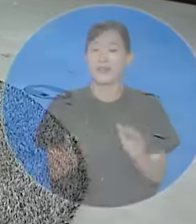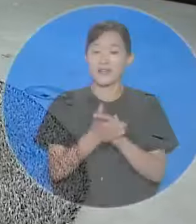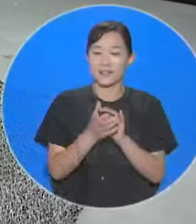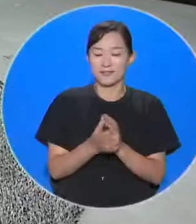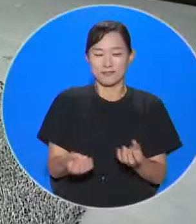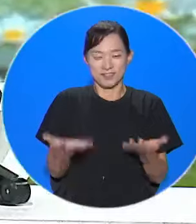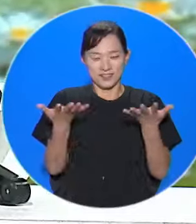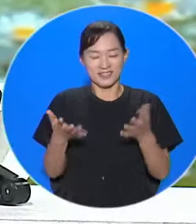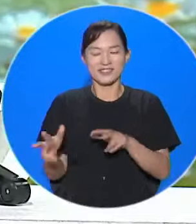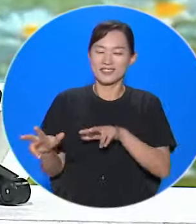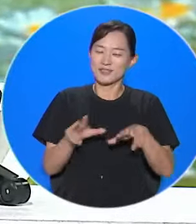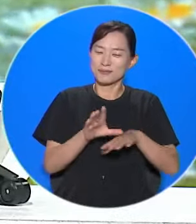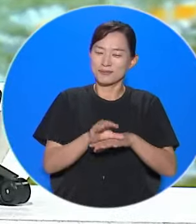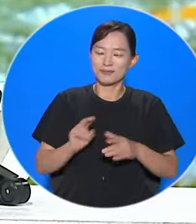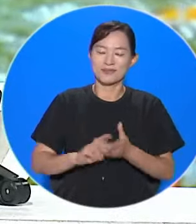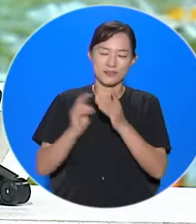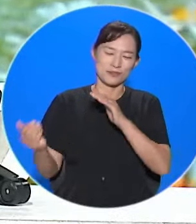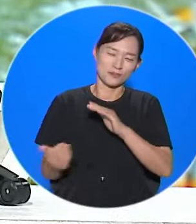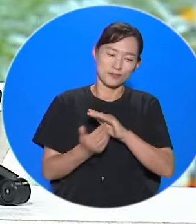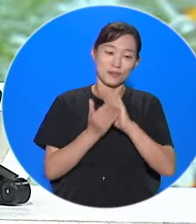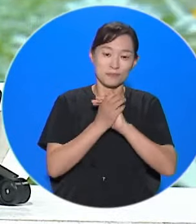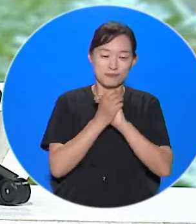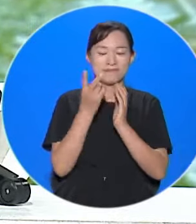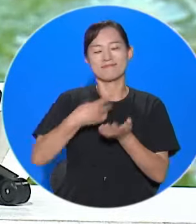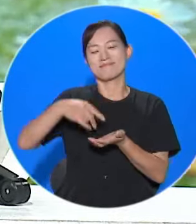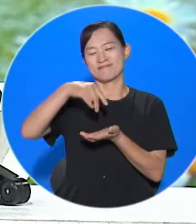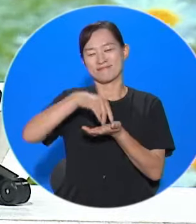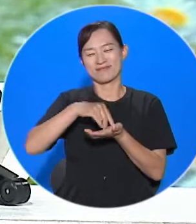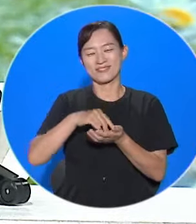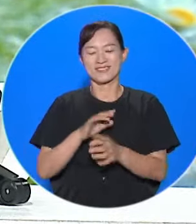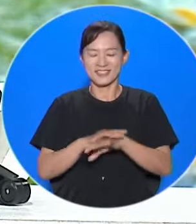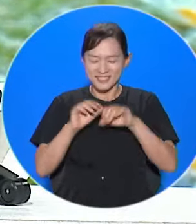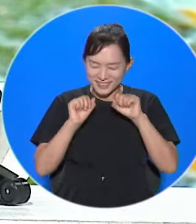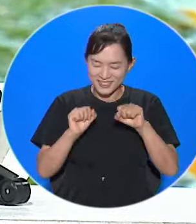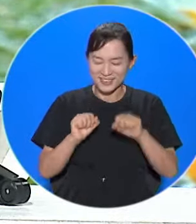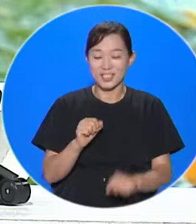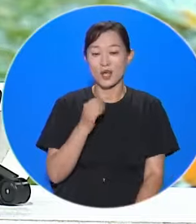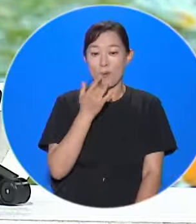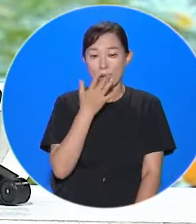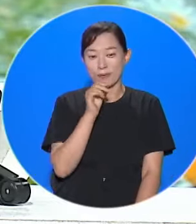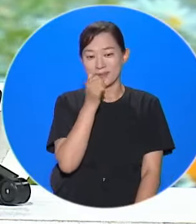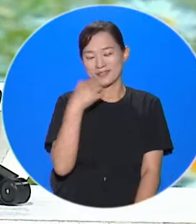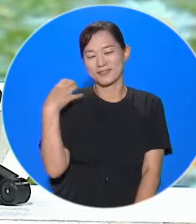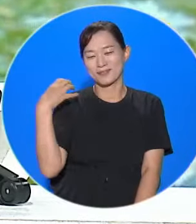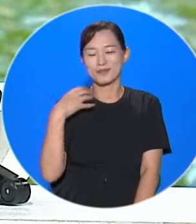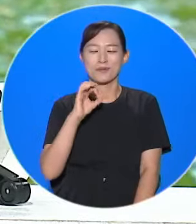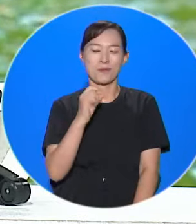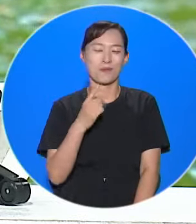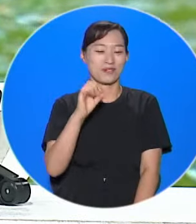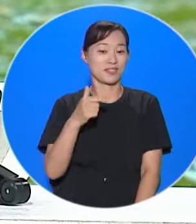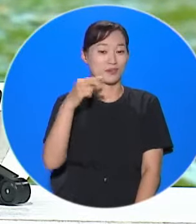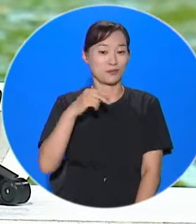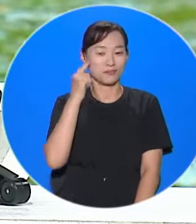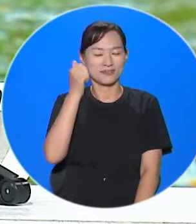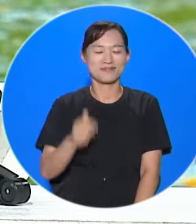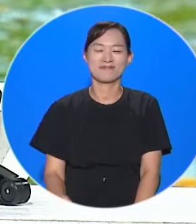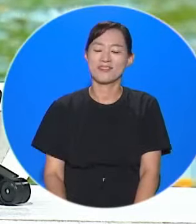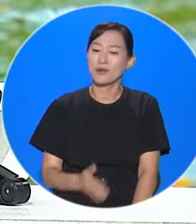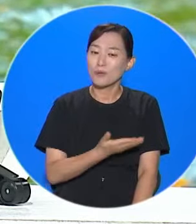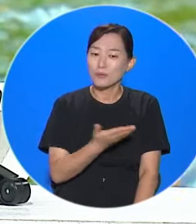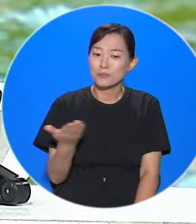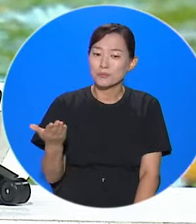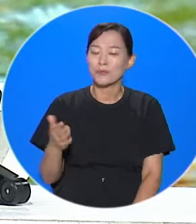할렐루야 생방송 기적을 이루는 기도 달리다굼. 안녕하세요. 화요일 진행을 맡은 오홍규 목사입니다.